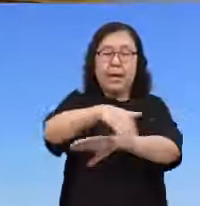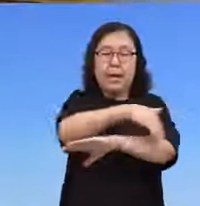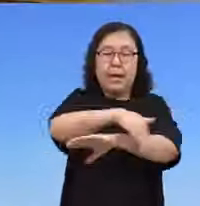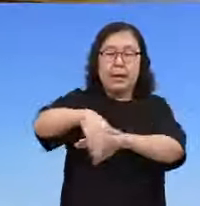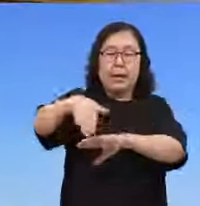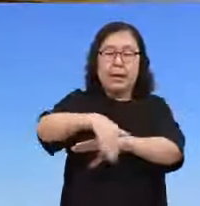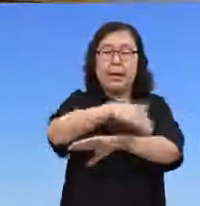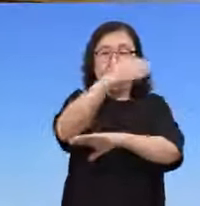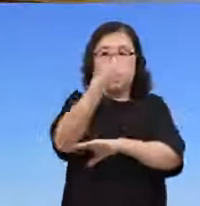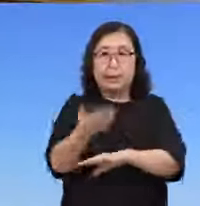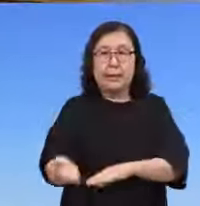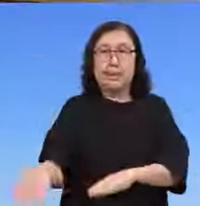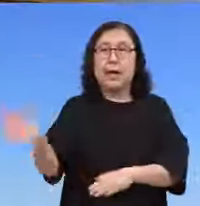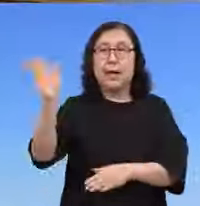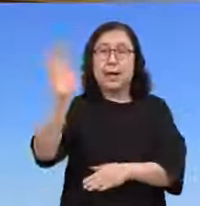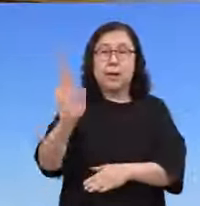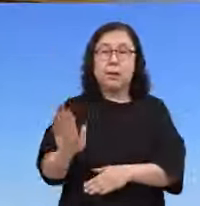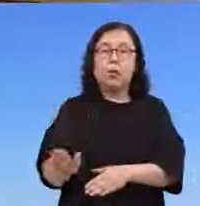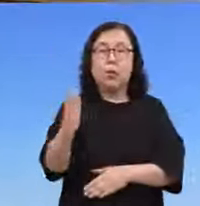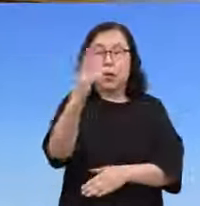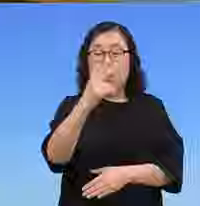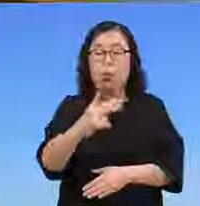캄캄한 밤에